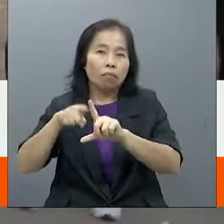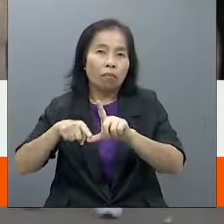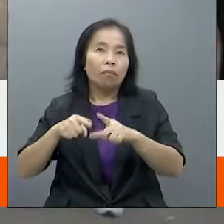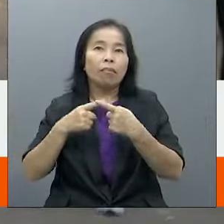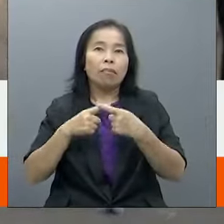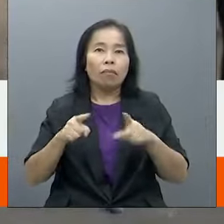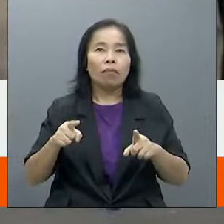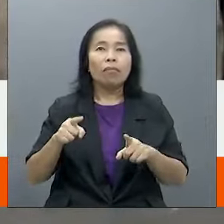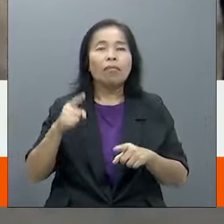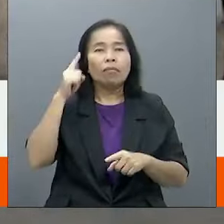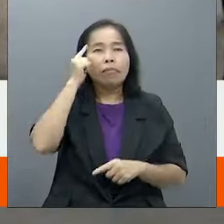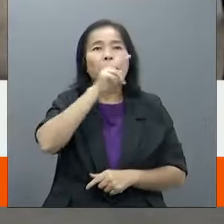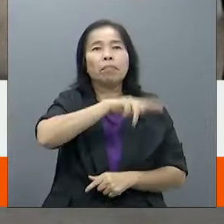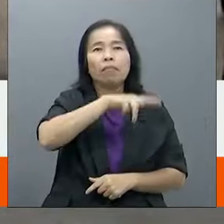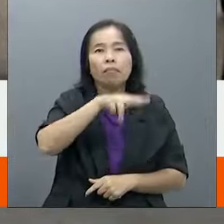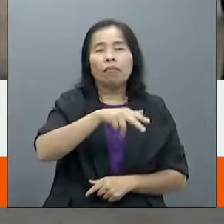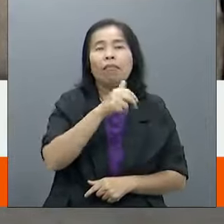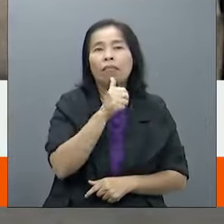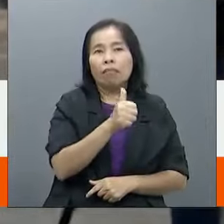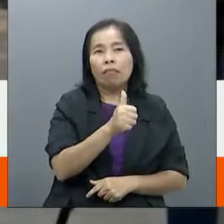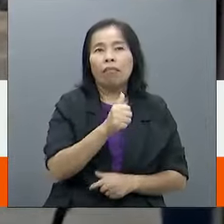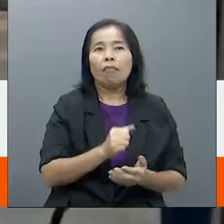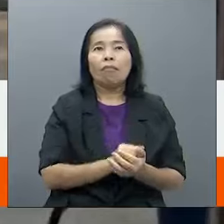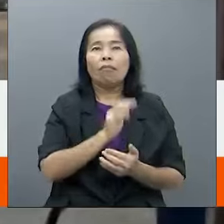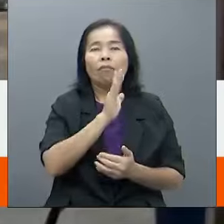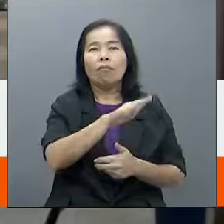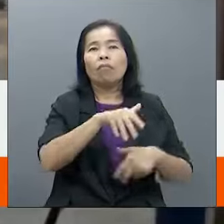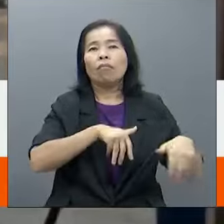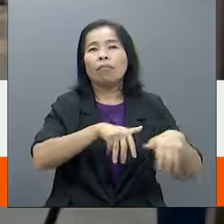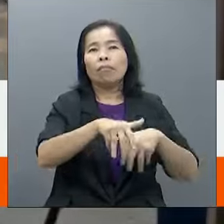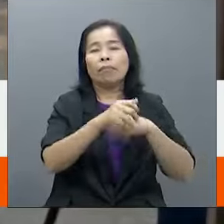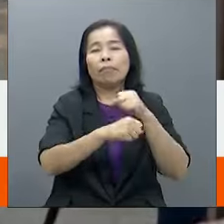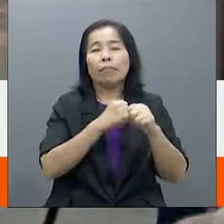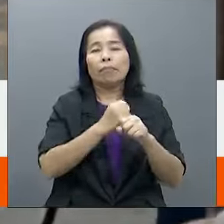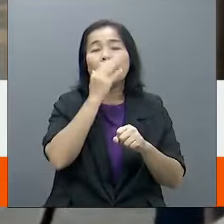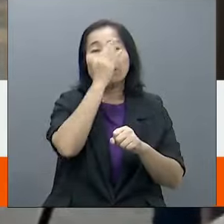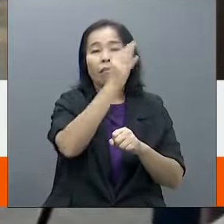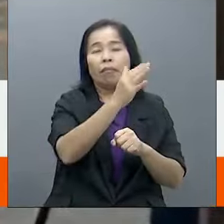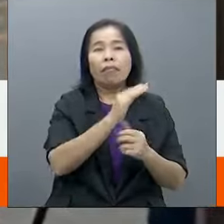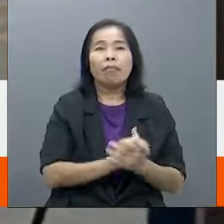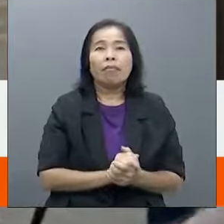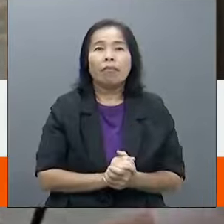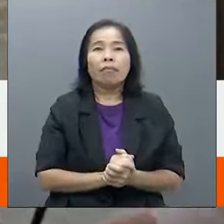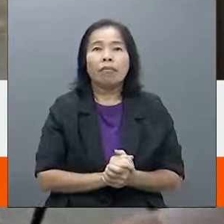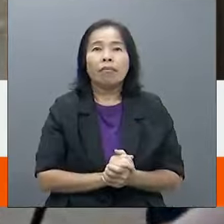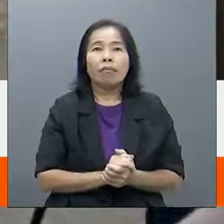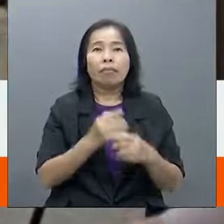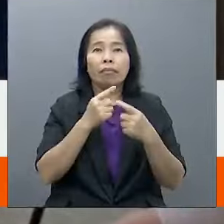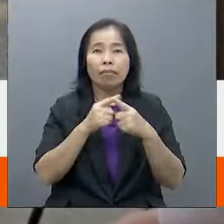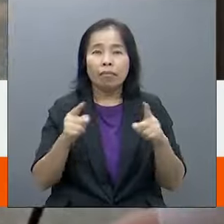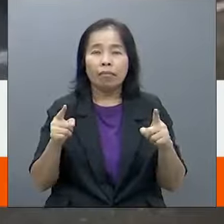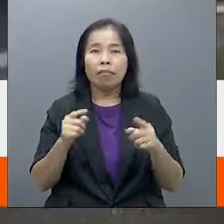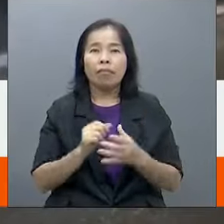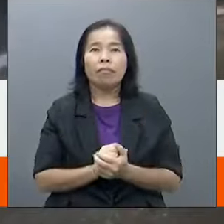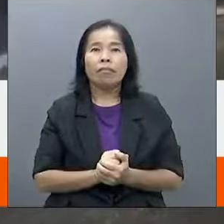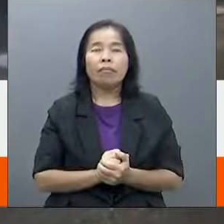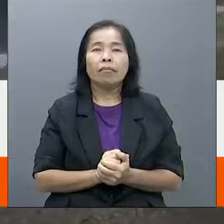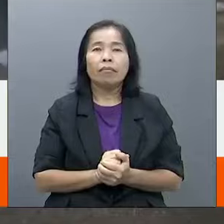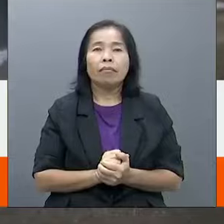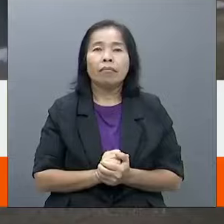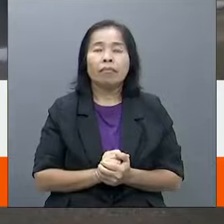ะครับเพื่อไทยที่ได้เปรียบในสนามการเลือกตั้งท้องถิ่นที่จะเกิดขึ้นในปีหน้านะครับทีนี้พอมาการเลือกตั้งแบบชาติผมคิดว่านะครับ